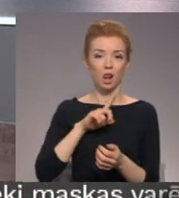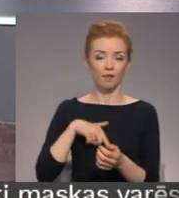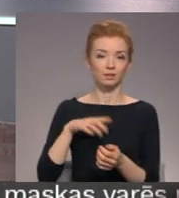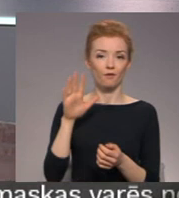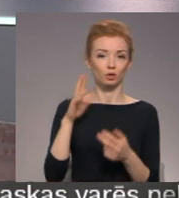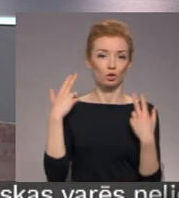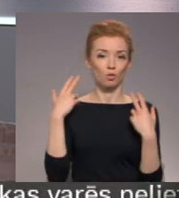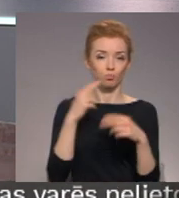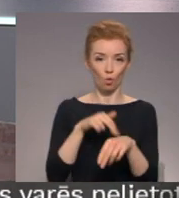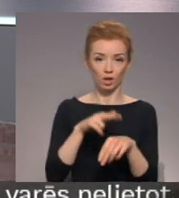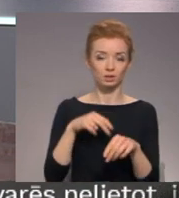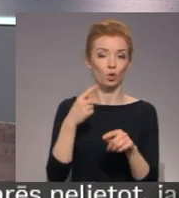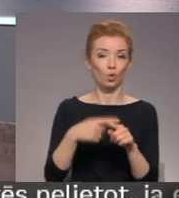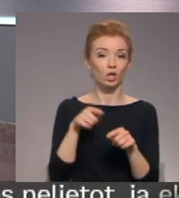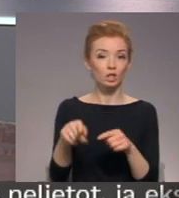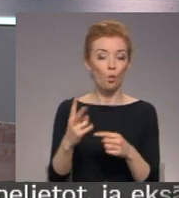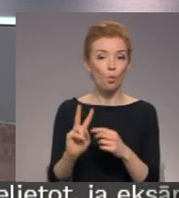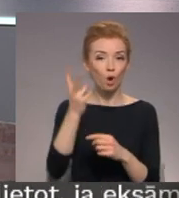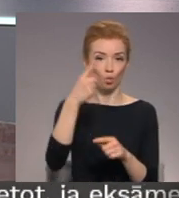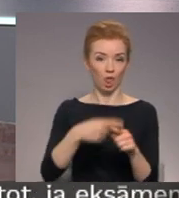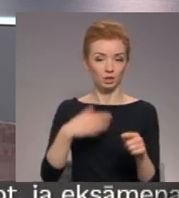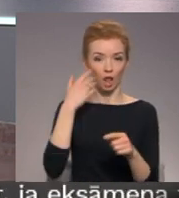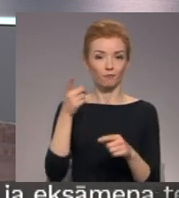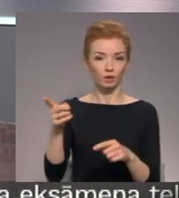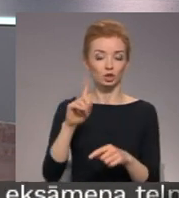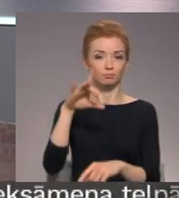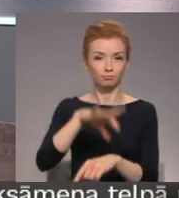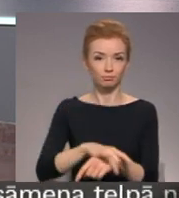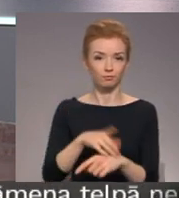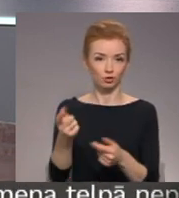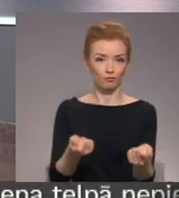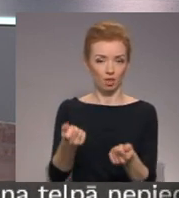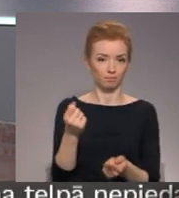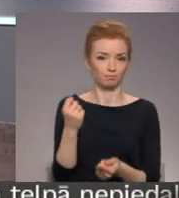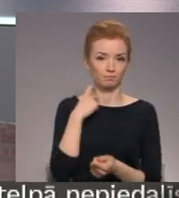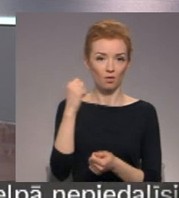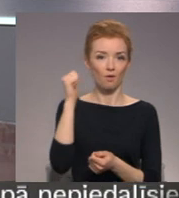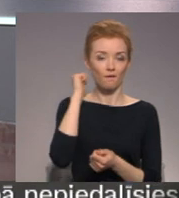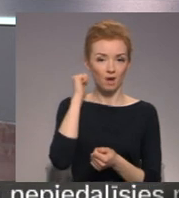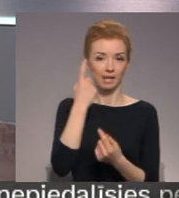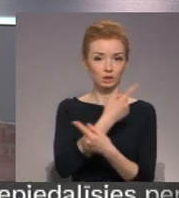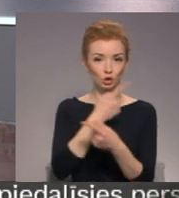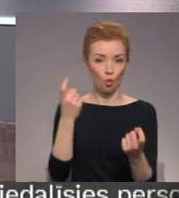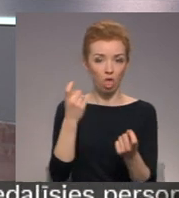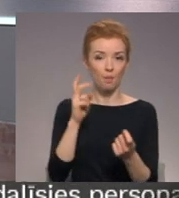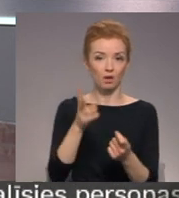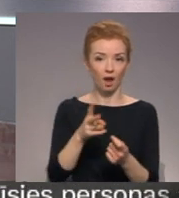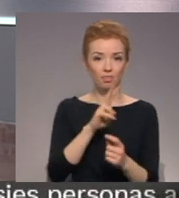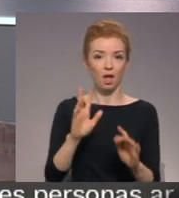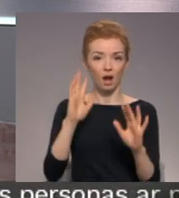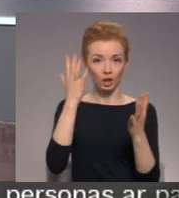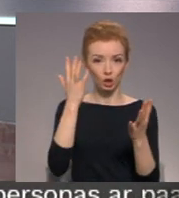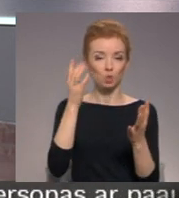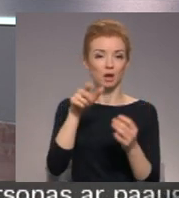atzīstot, ka šī braucējam ir jau otrā reize, kad viņš pieķerts vadot auto dzērumā. Vakar jau vēstījām, ka negadījumā cietuši nevien cilvēku un